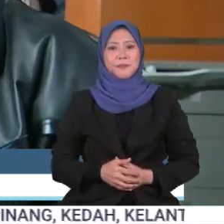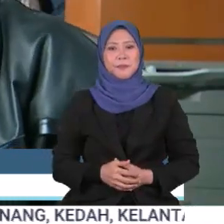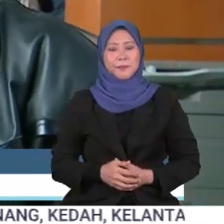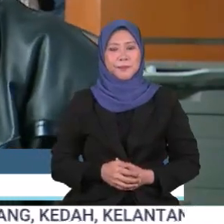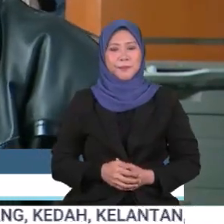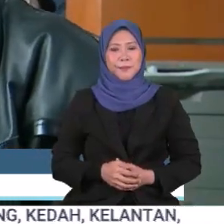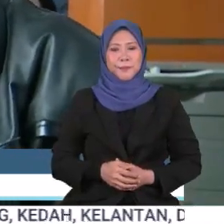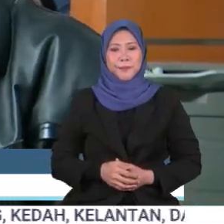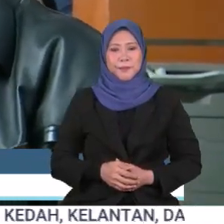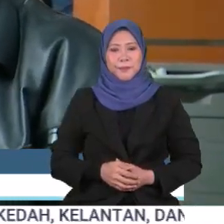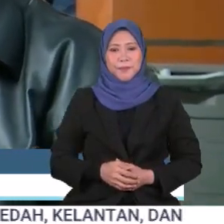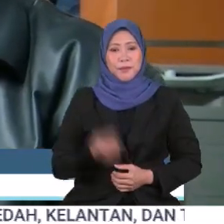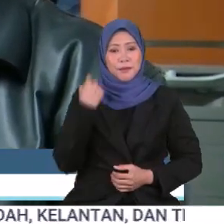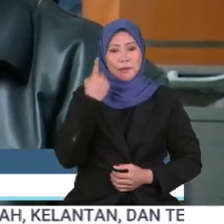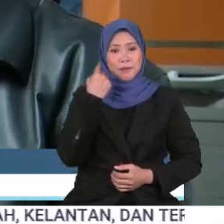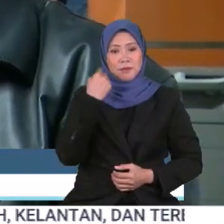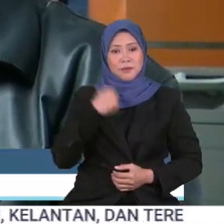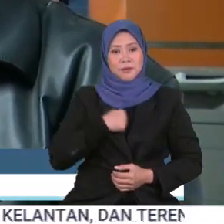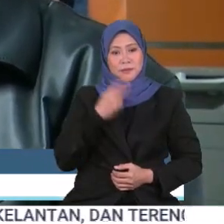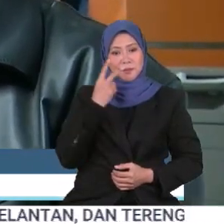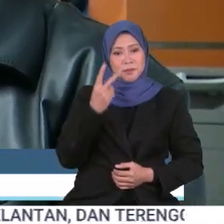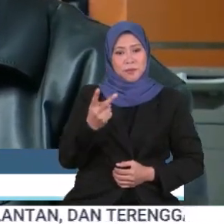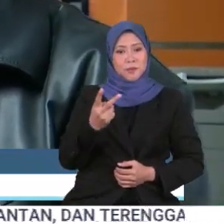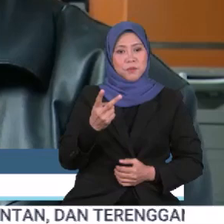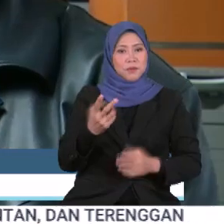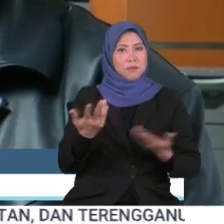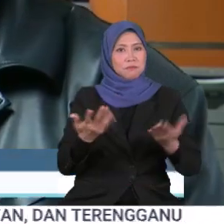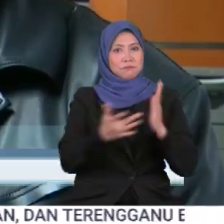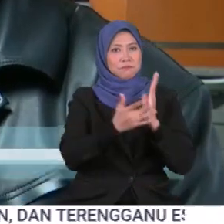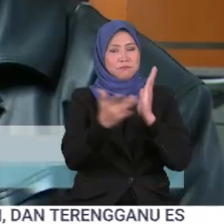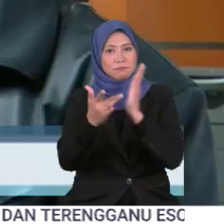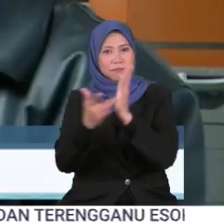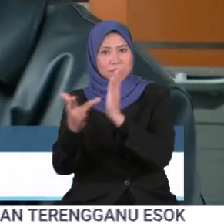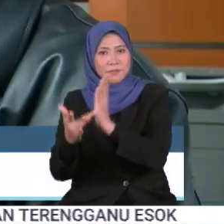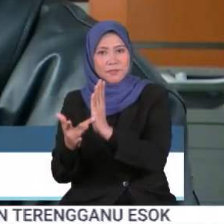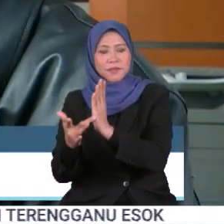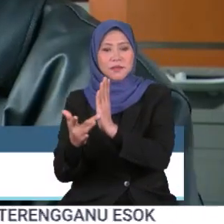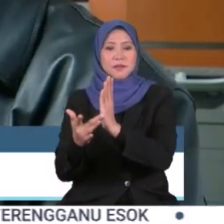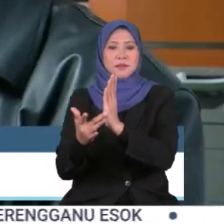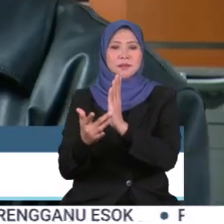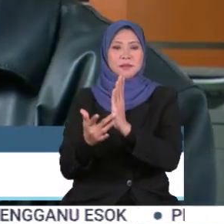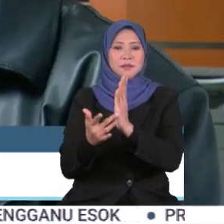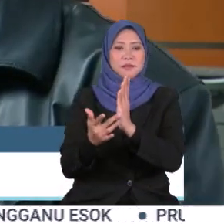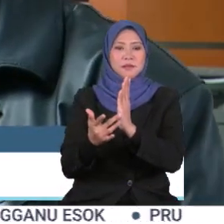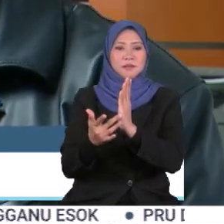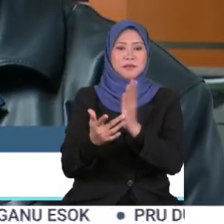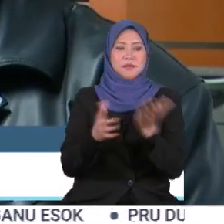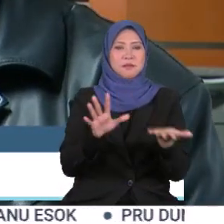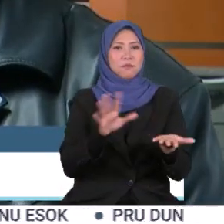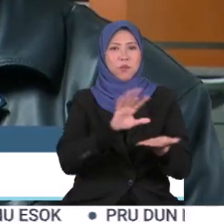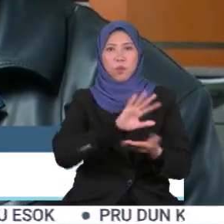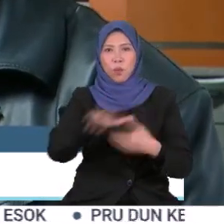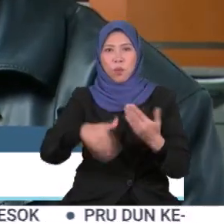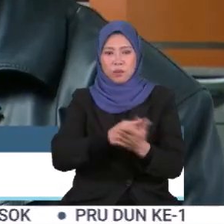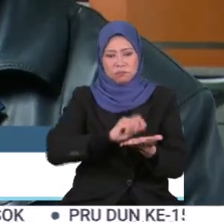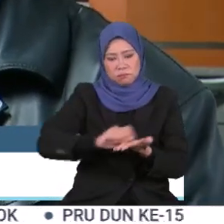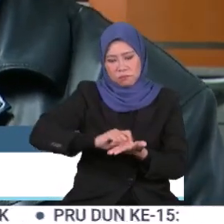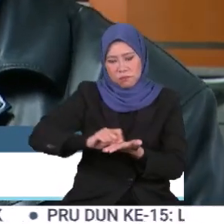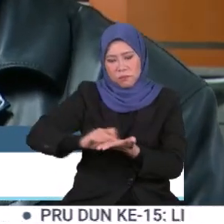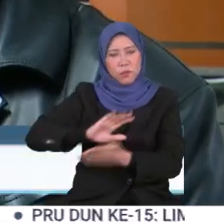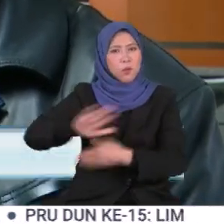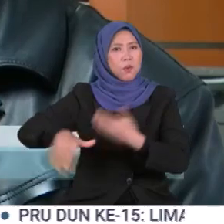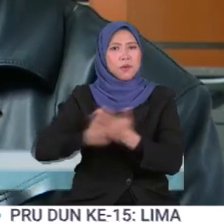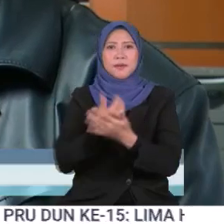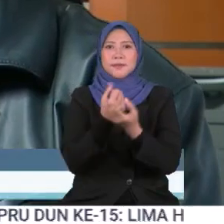sahih apa yang saya liat tadi teknikal dari segi editorial semuanya telah bersiap sedia